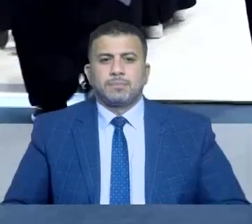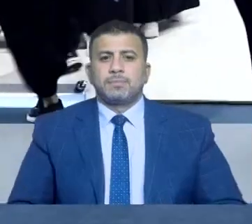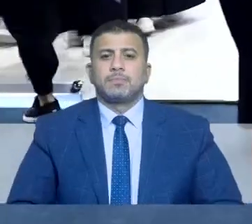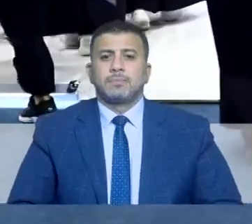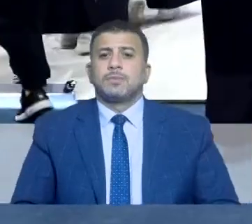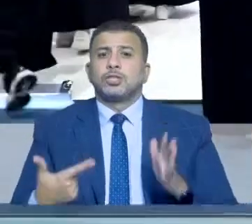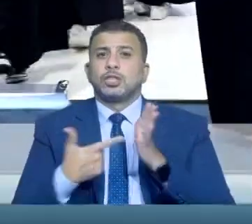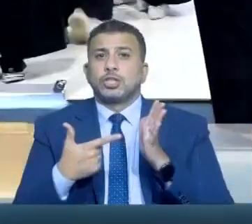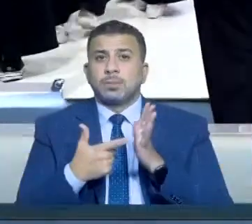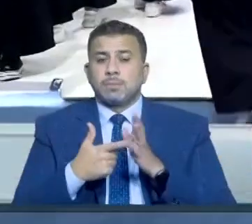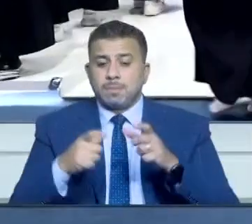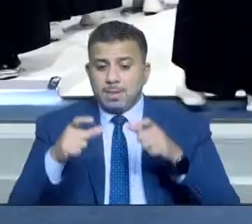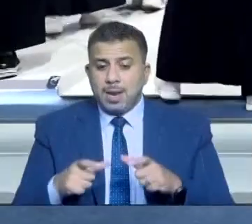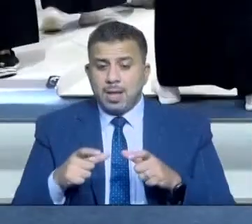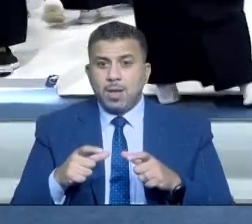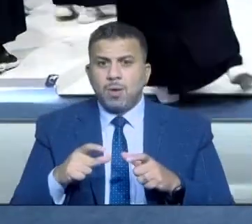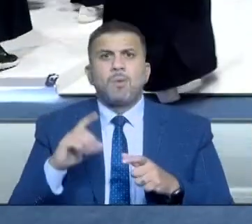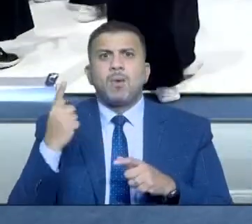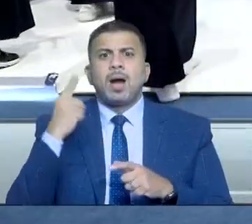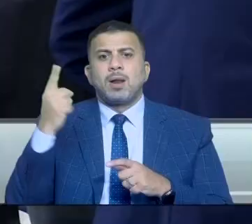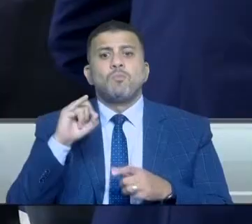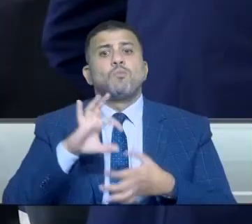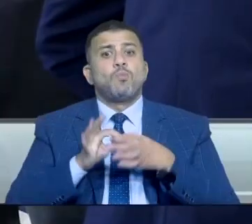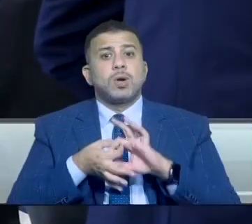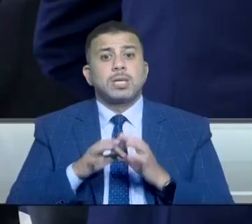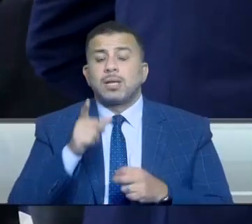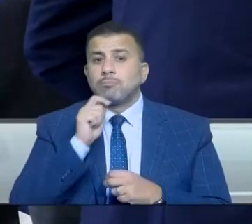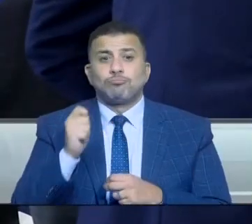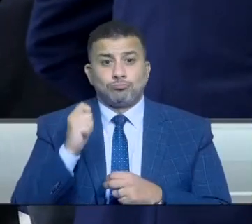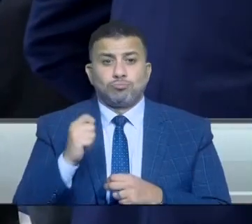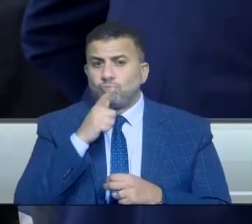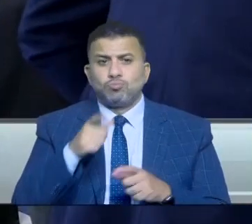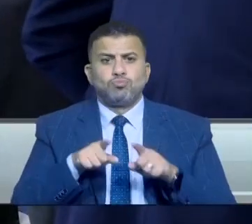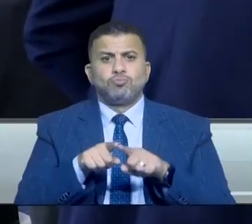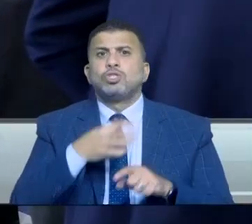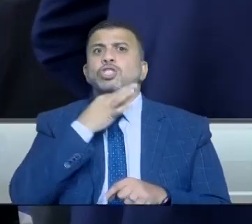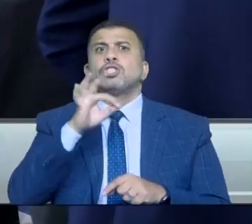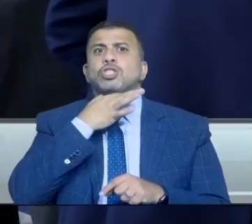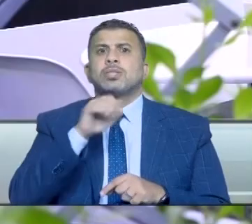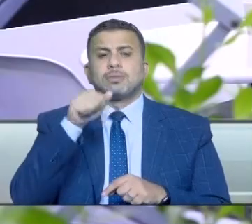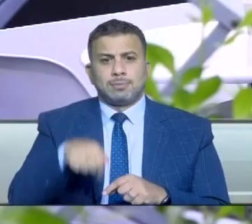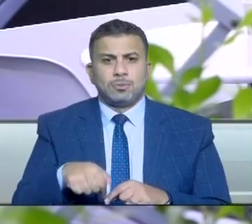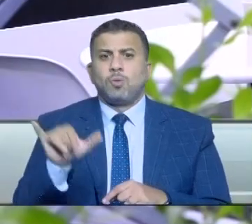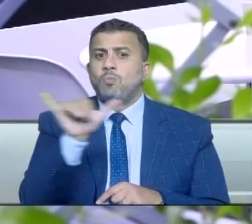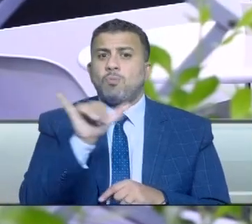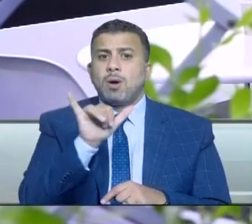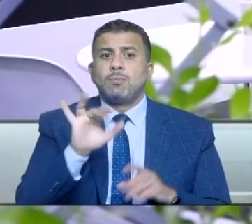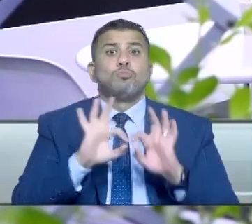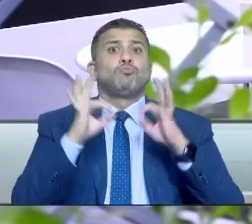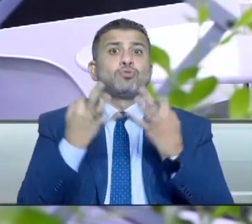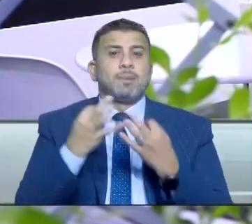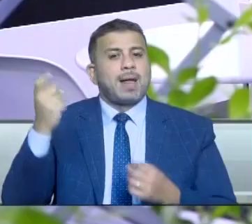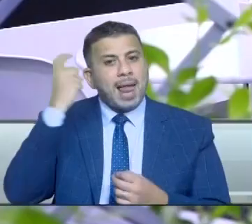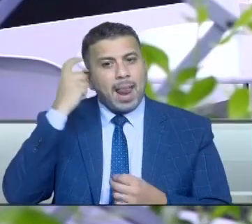جامعات محلية وعالمية، مؤسسات دولية عريقة تواكب مستجدات العصر واحتياجات مجتمع